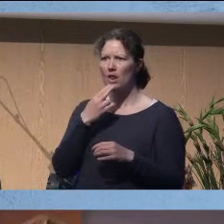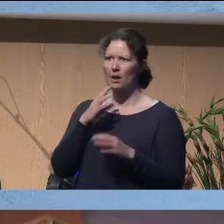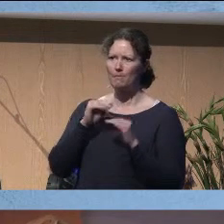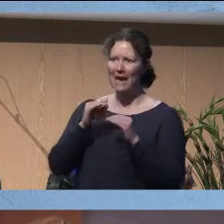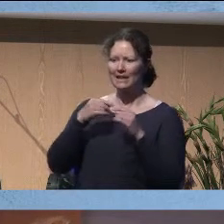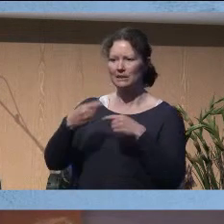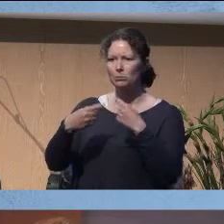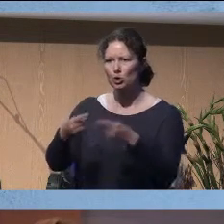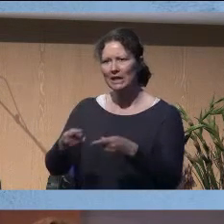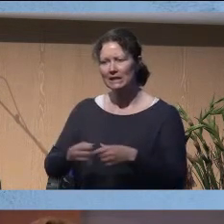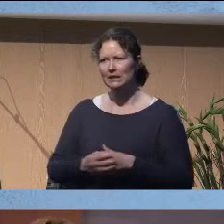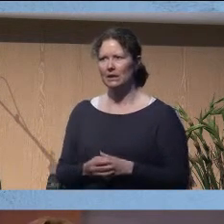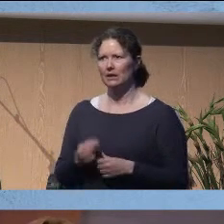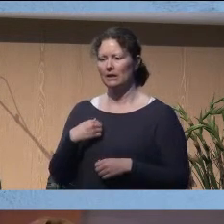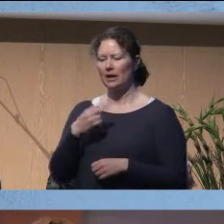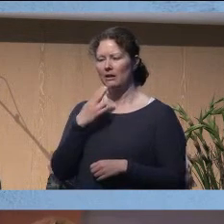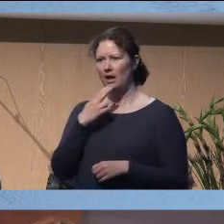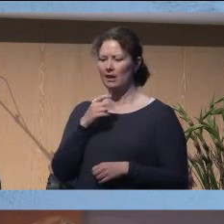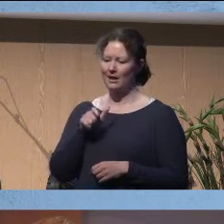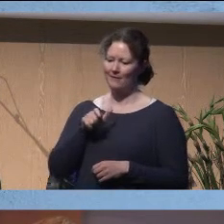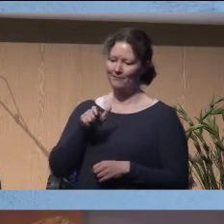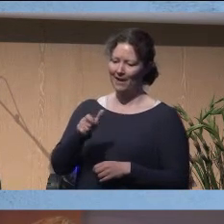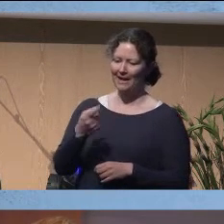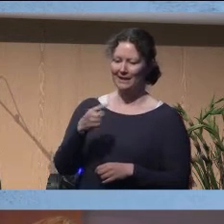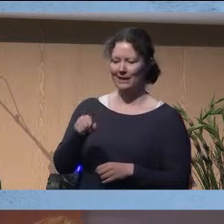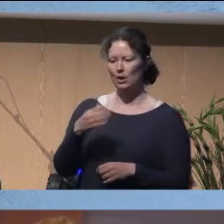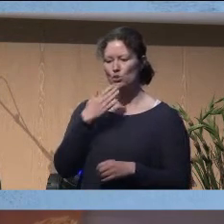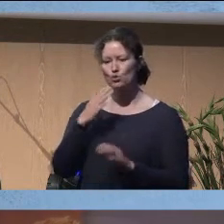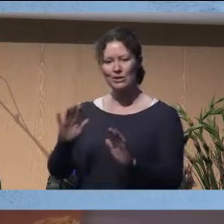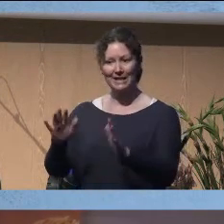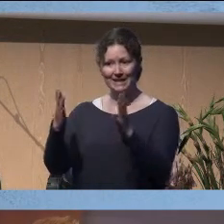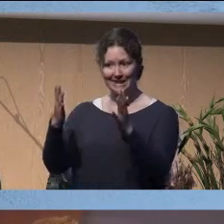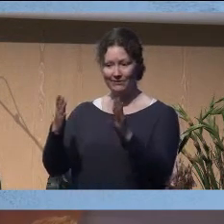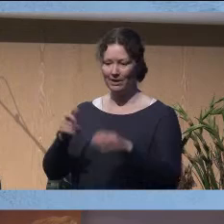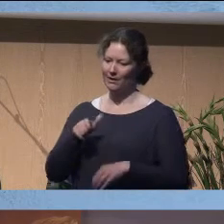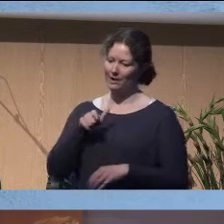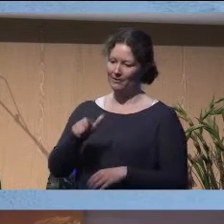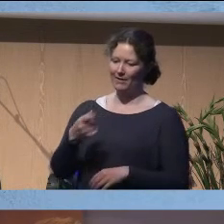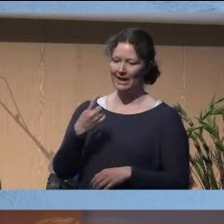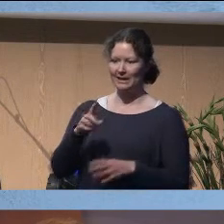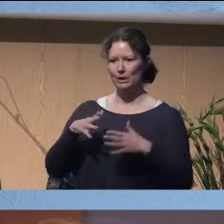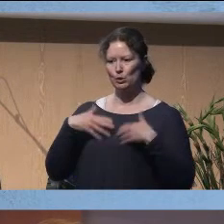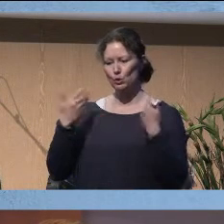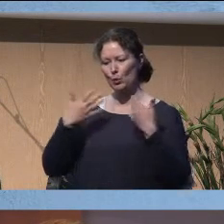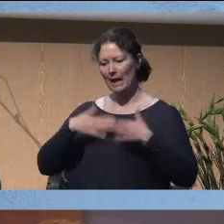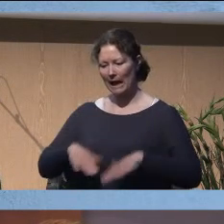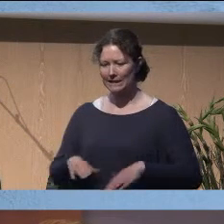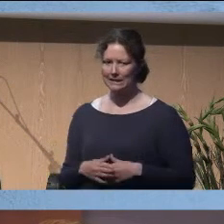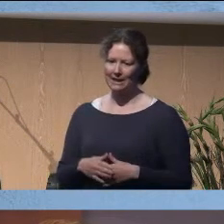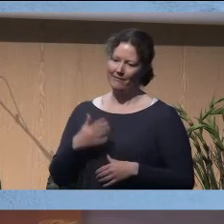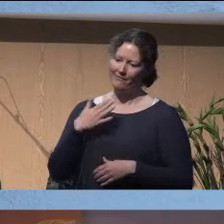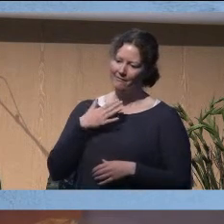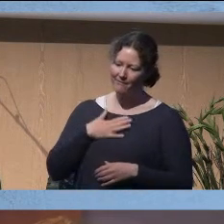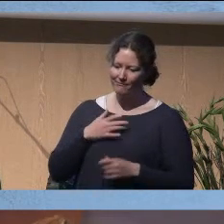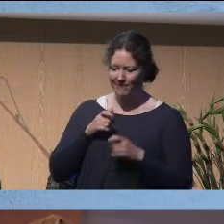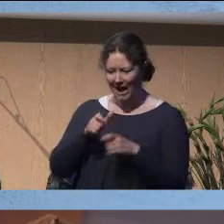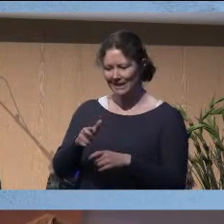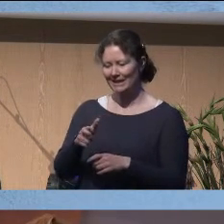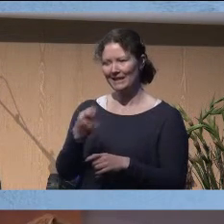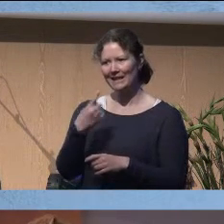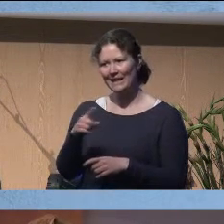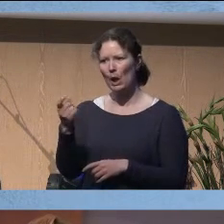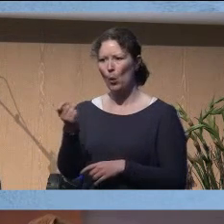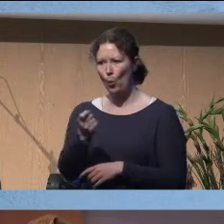bedringsprosesser. Jeg kaller det veien til det gode liv, veien til en sunn helse, veien til et eller annet.